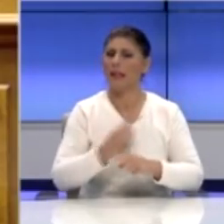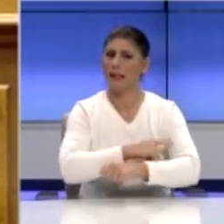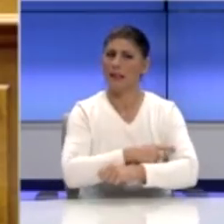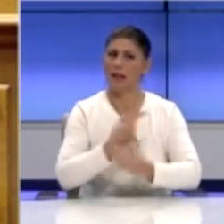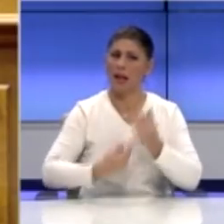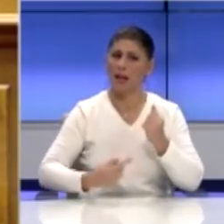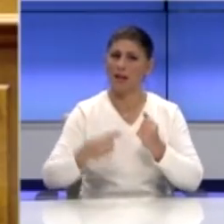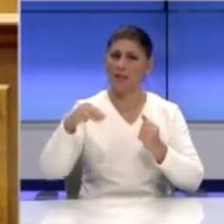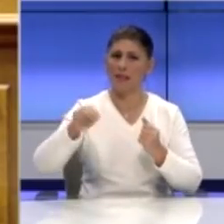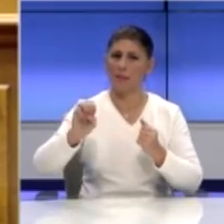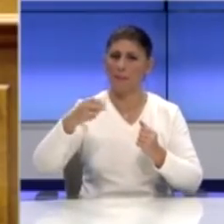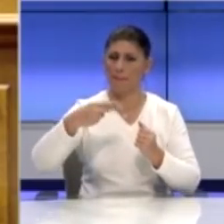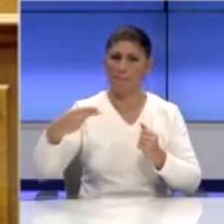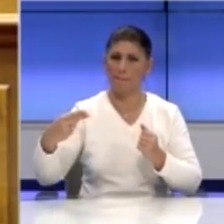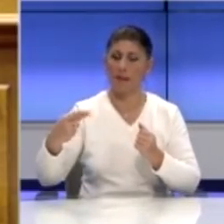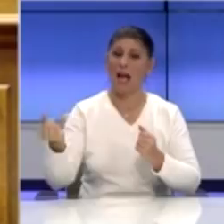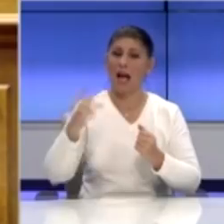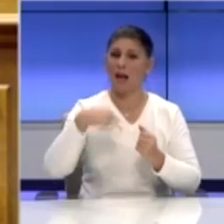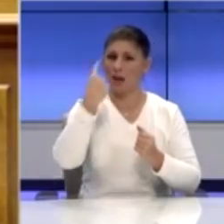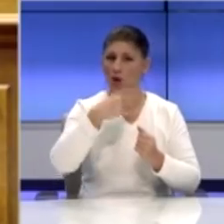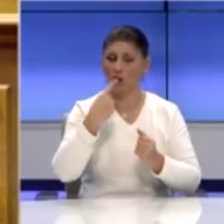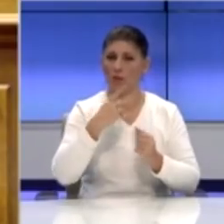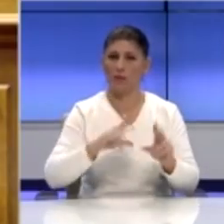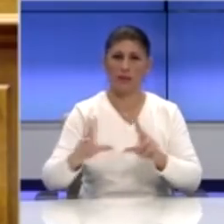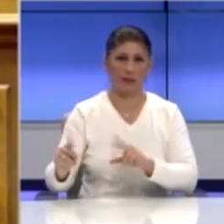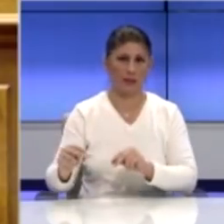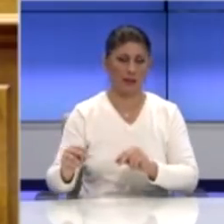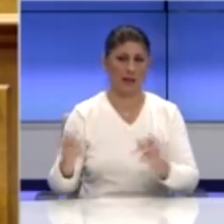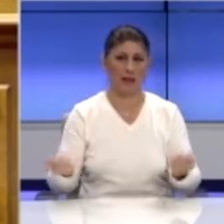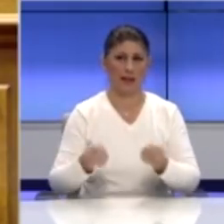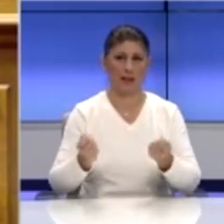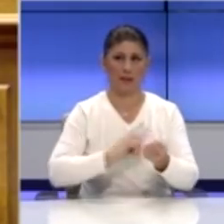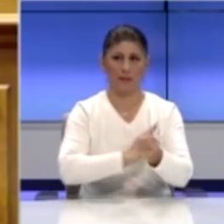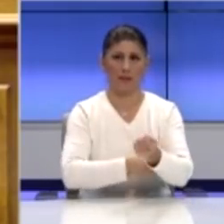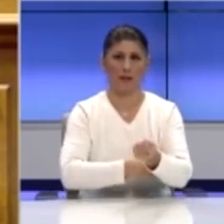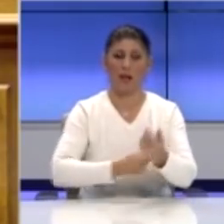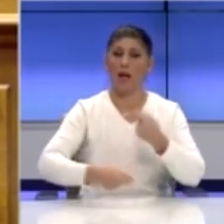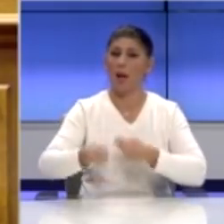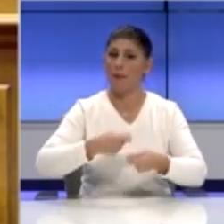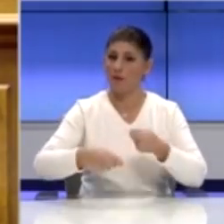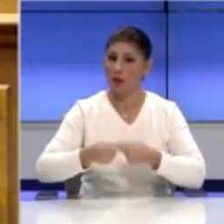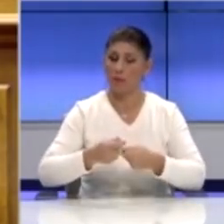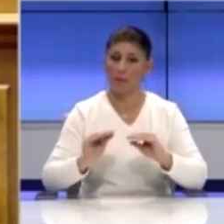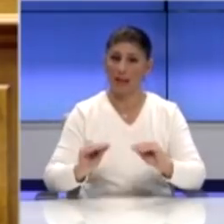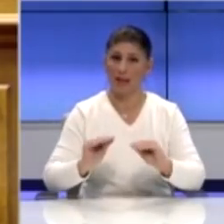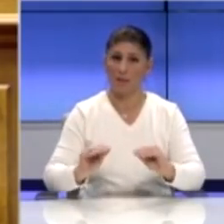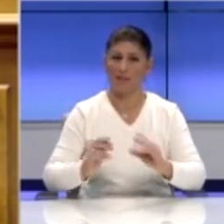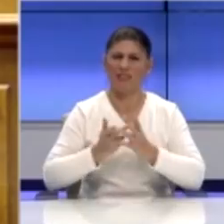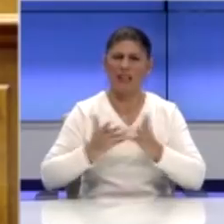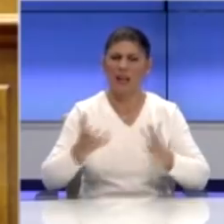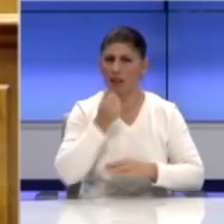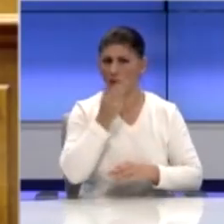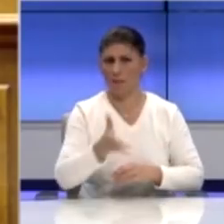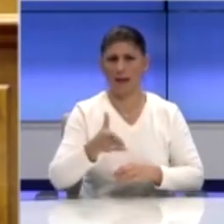μεθ, είναι η άλλη όψη της φθηνής και αναλώσιμης εργατικής δύναμης. Η εμπορευματοποιημένη εκπαίδευση απαιτεί